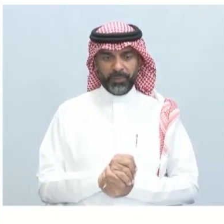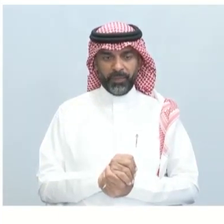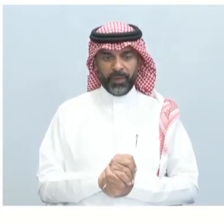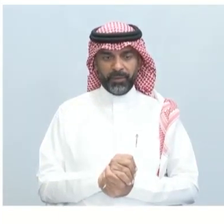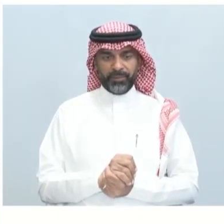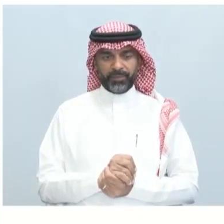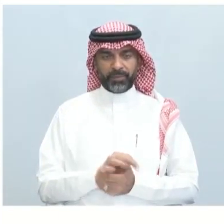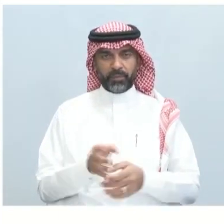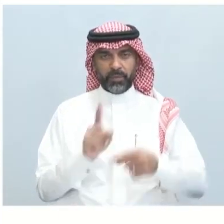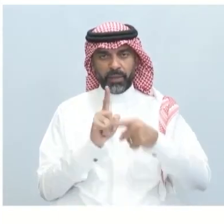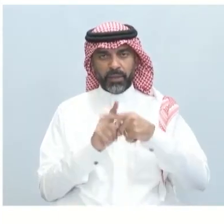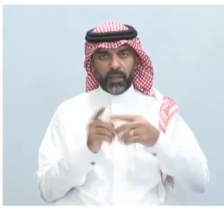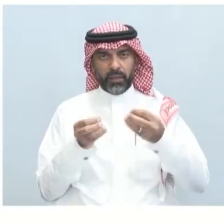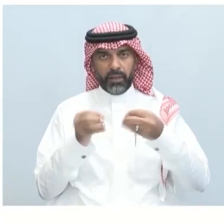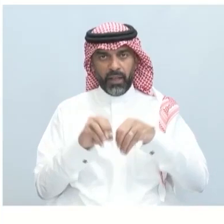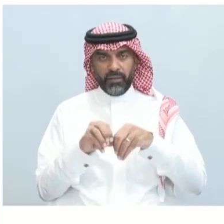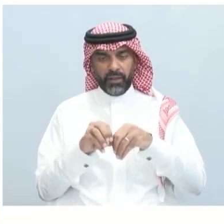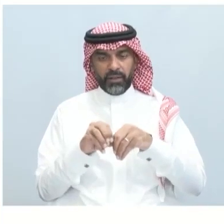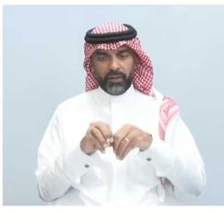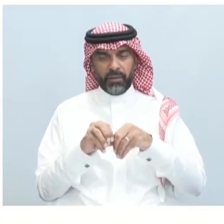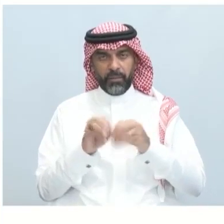بعد ذلك إضافة ملف جديد،